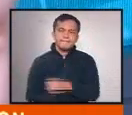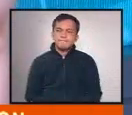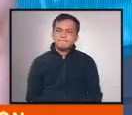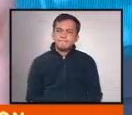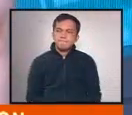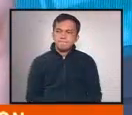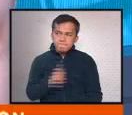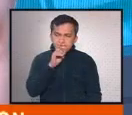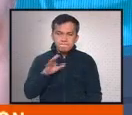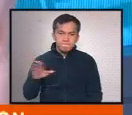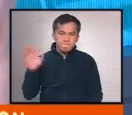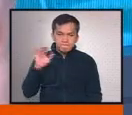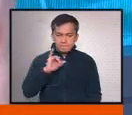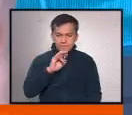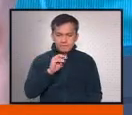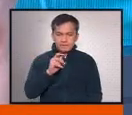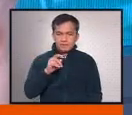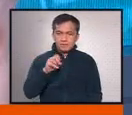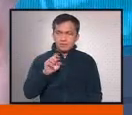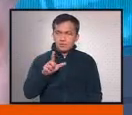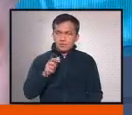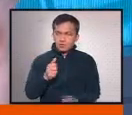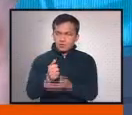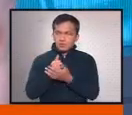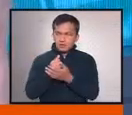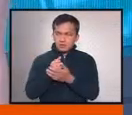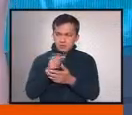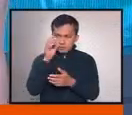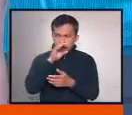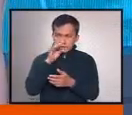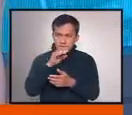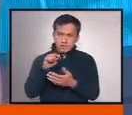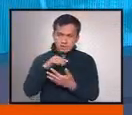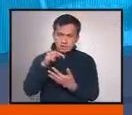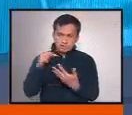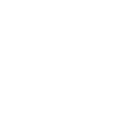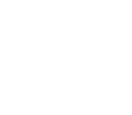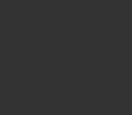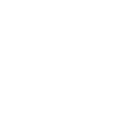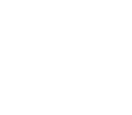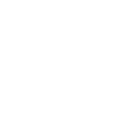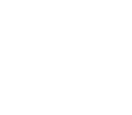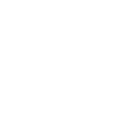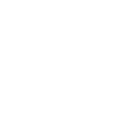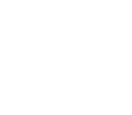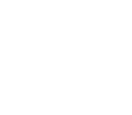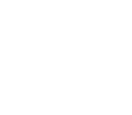Nangako naman daw ang Interpol na tutulong para malocate ang mga ito.